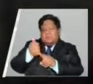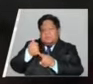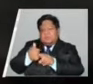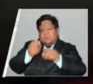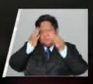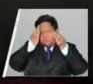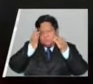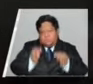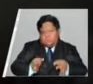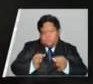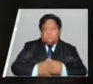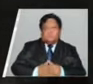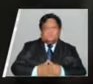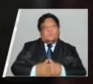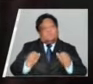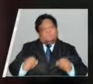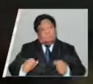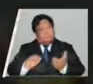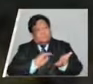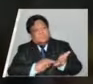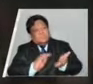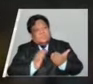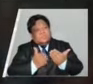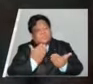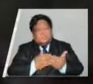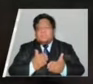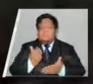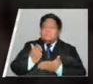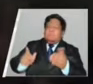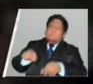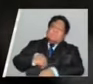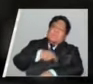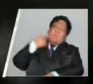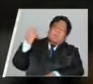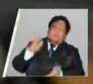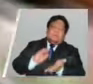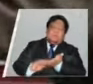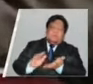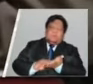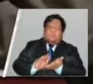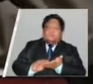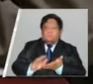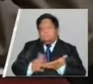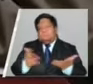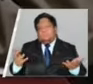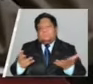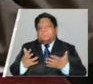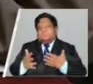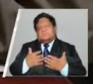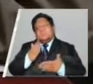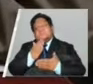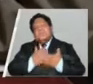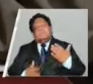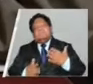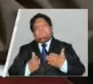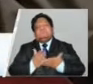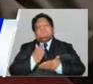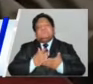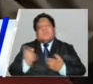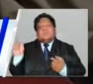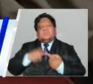magpatawad, meron sa atin matagal, at meron sa atin dinadala na talaga sa hukay at galit. Humarap naman sa NBI kanina